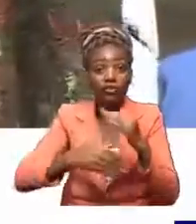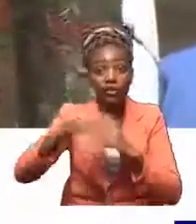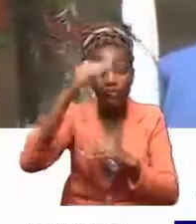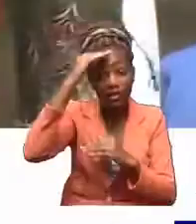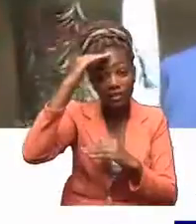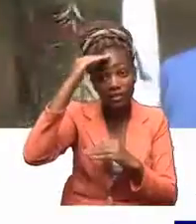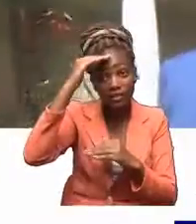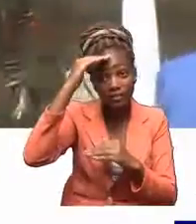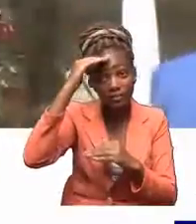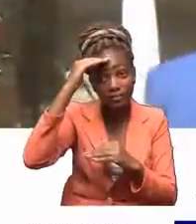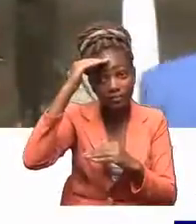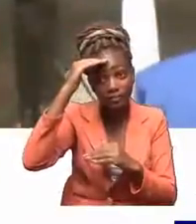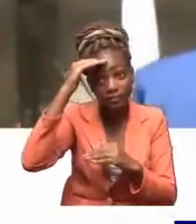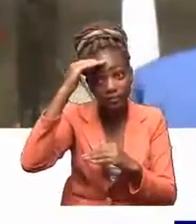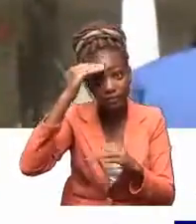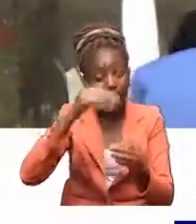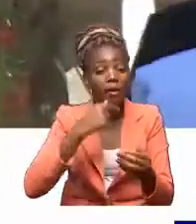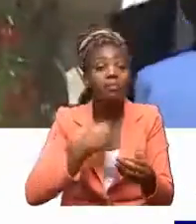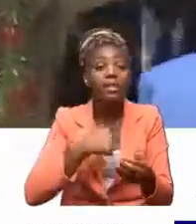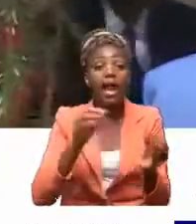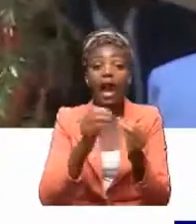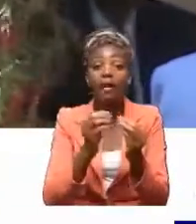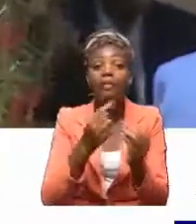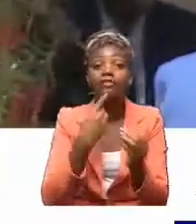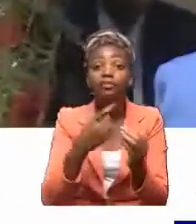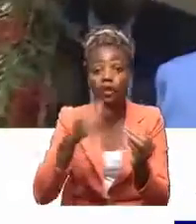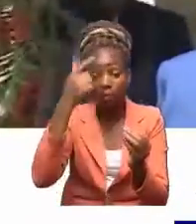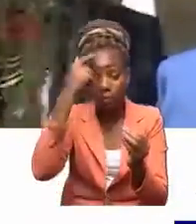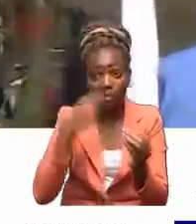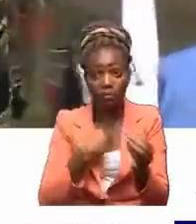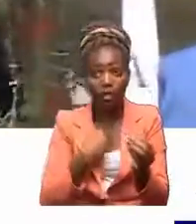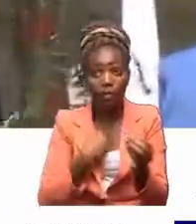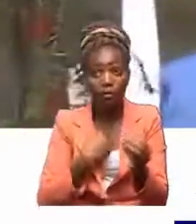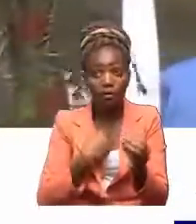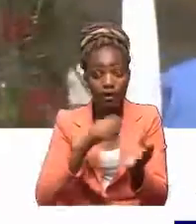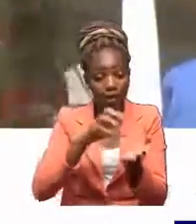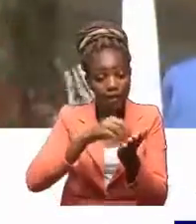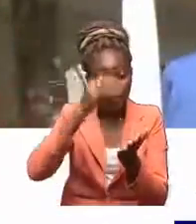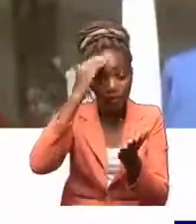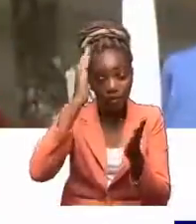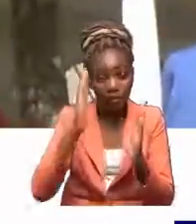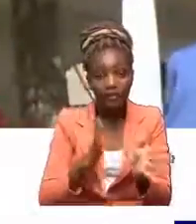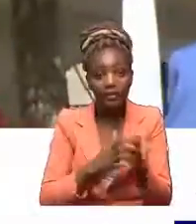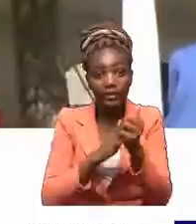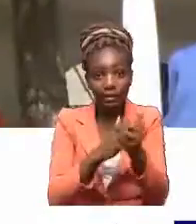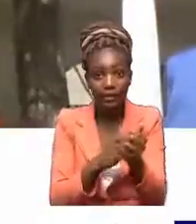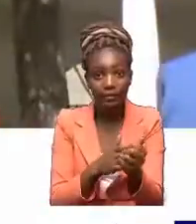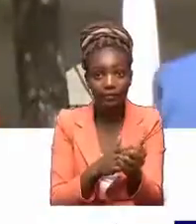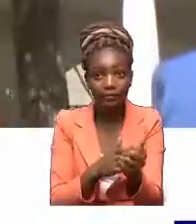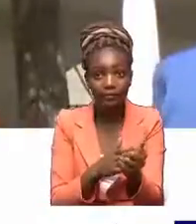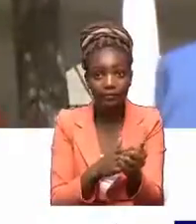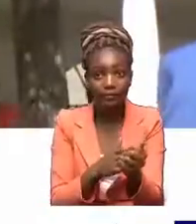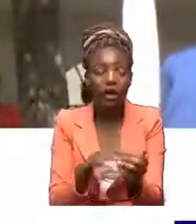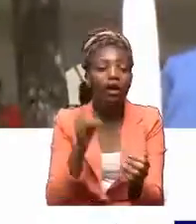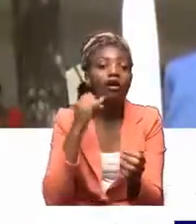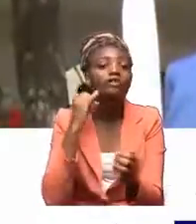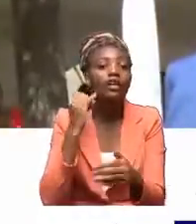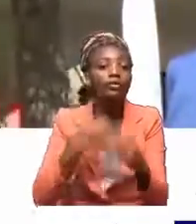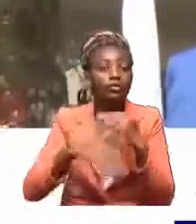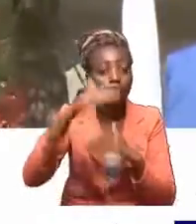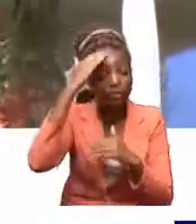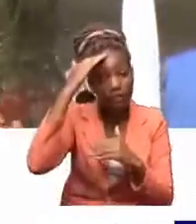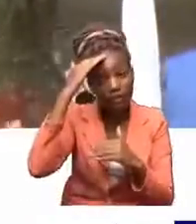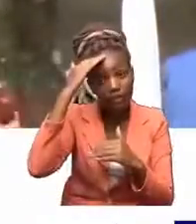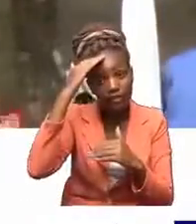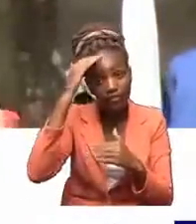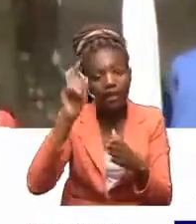kikuu, niliweza pia kuinteract na yeye kwa sababu nilikuwa kiongozi ya wanafunzi nikiwa secretary general wa Nakuru University Students.